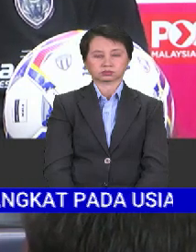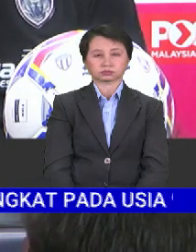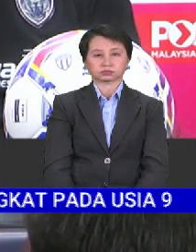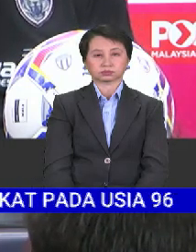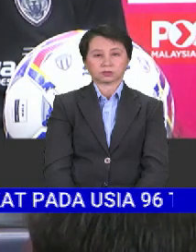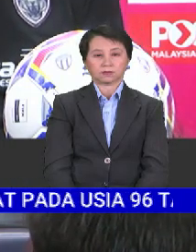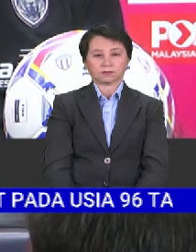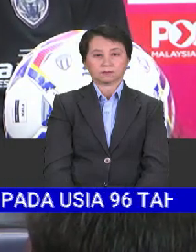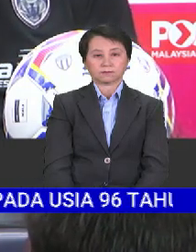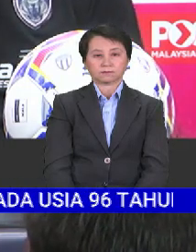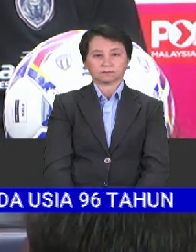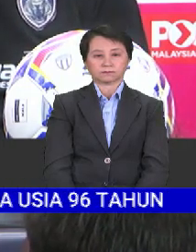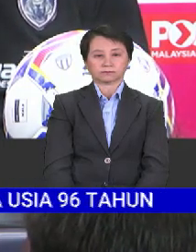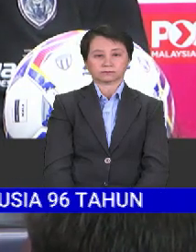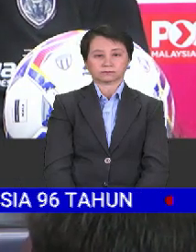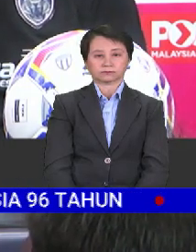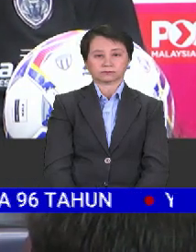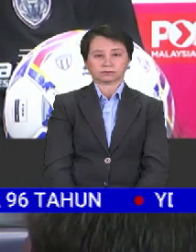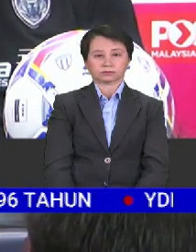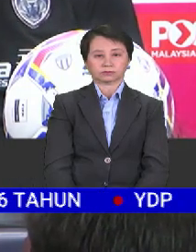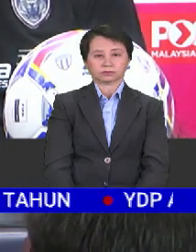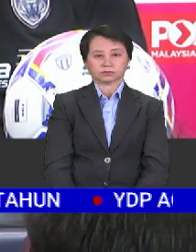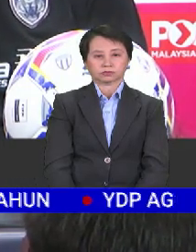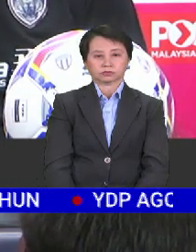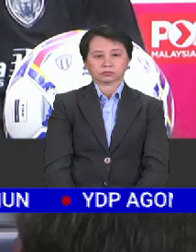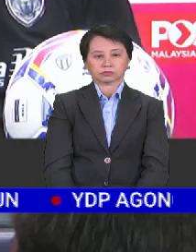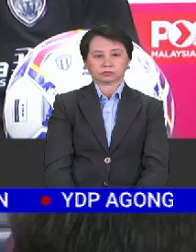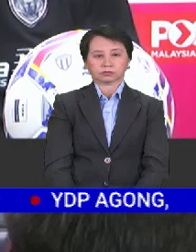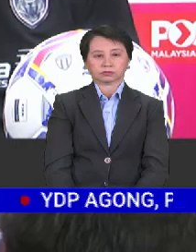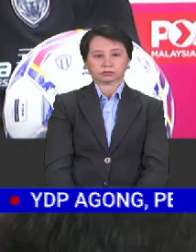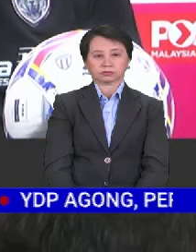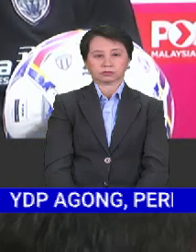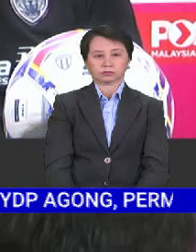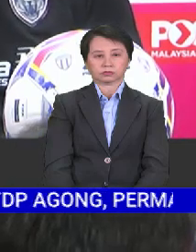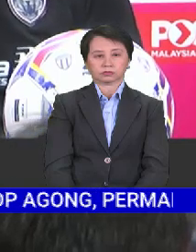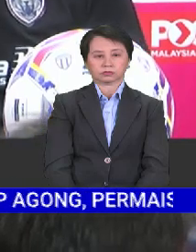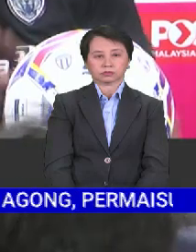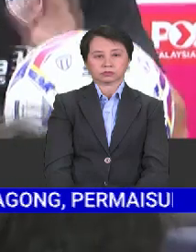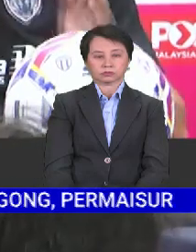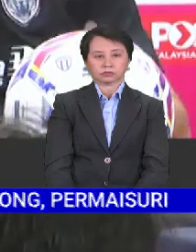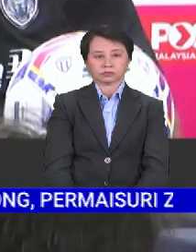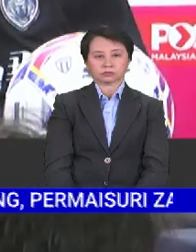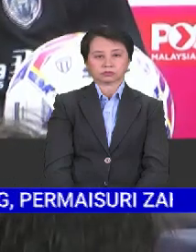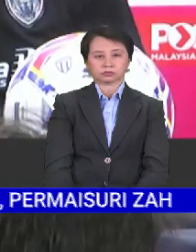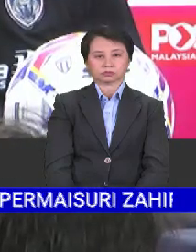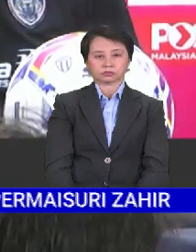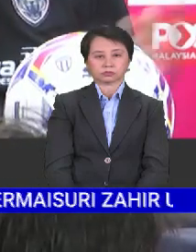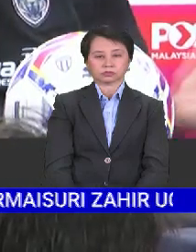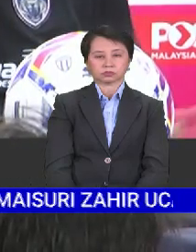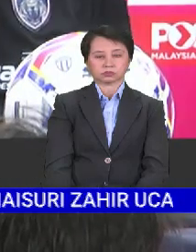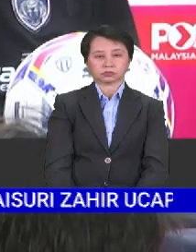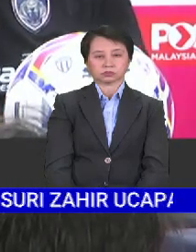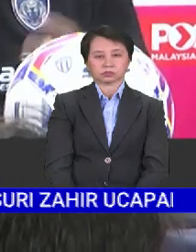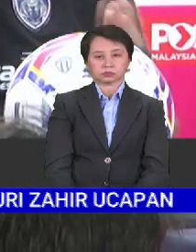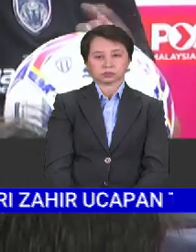que siempre nos enfocamos en dar más, tanto todo el staff técnico como de parte del boss, como de parte